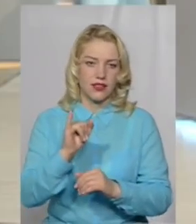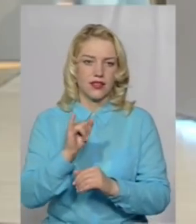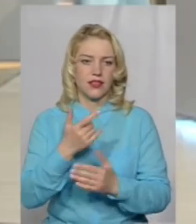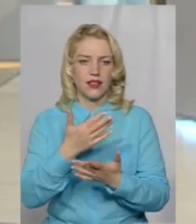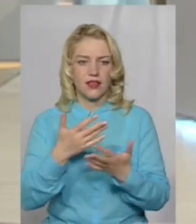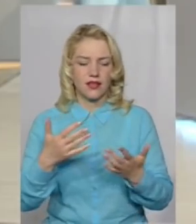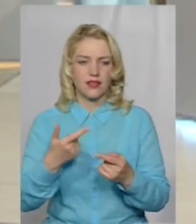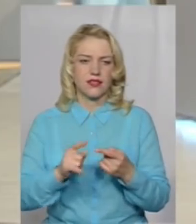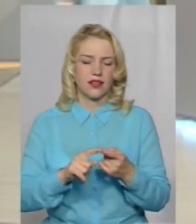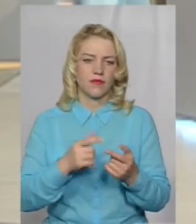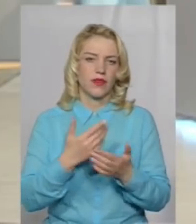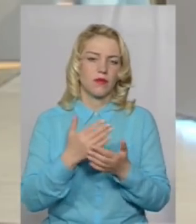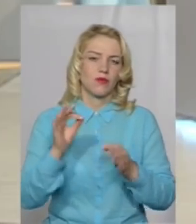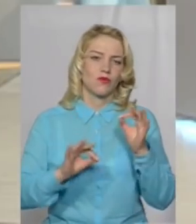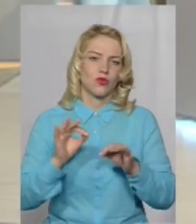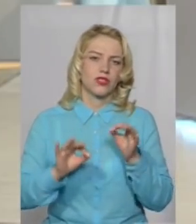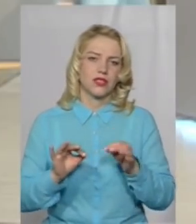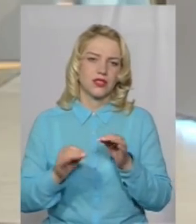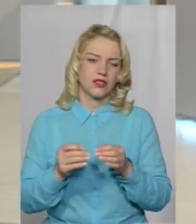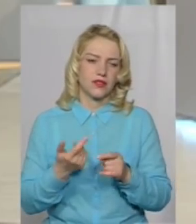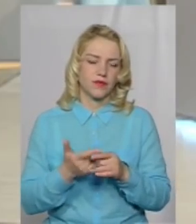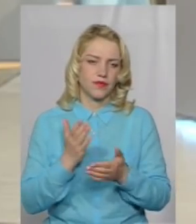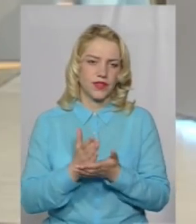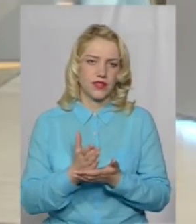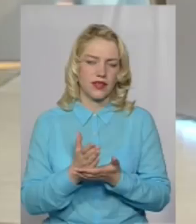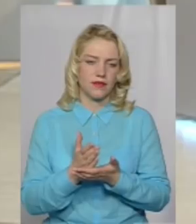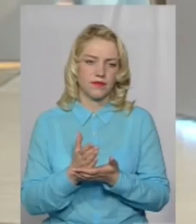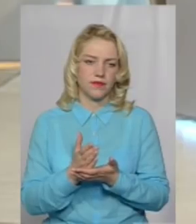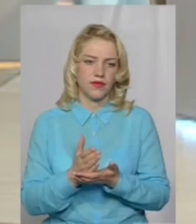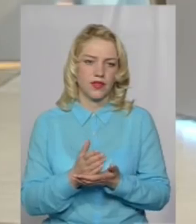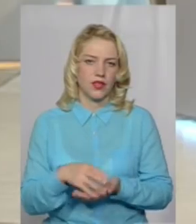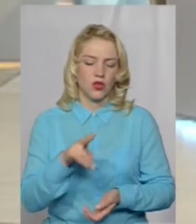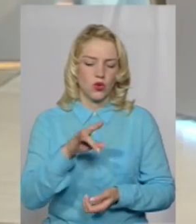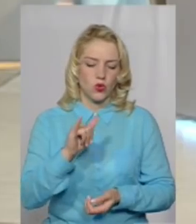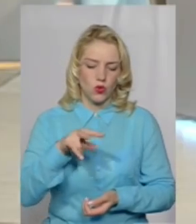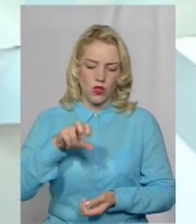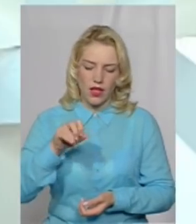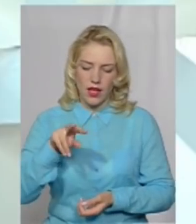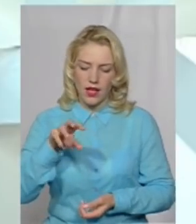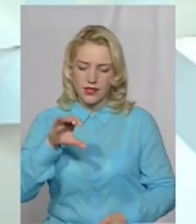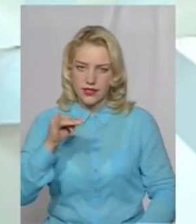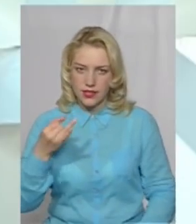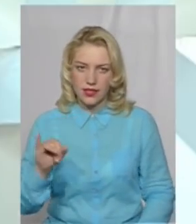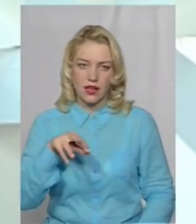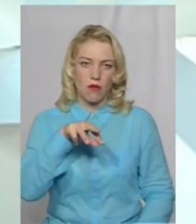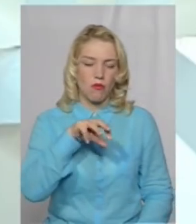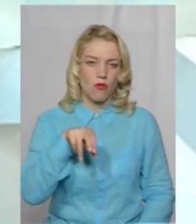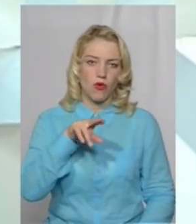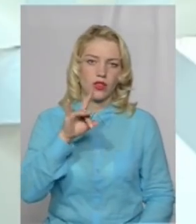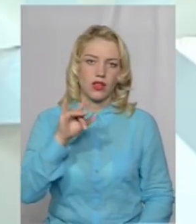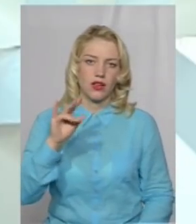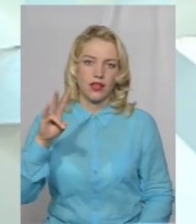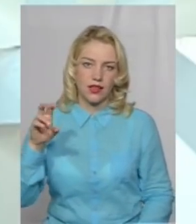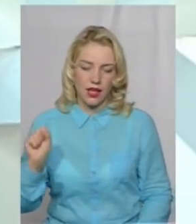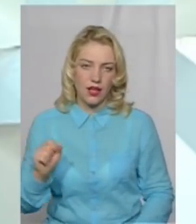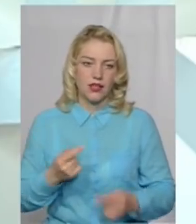деяких інтродуцентів, там, наприклад, невеликих кількості дугласію і мудрину європейську, тобто для того, щоб ми